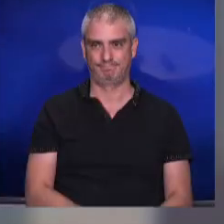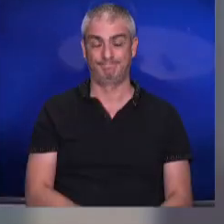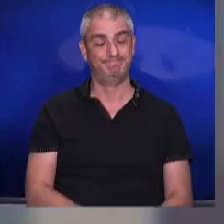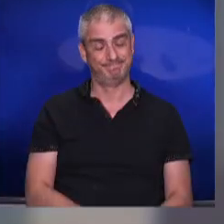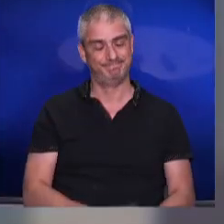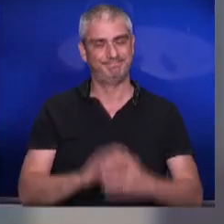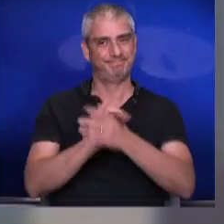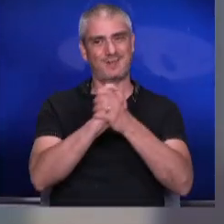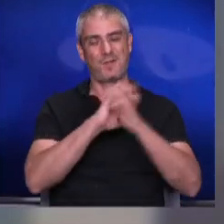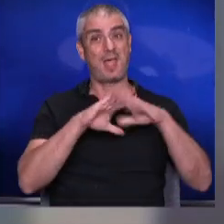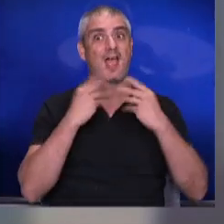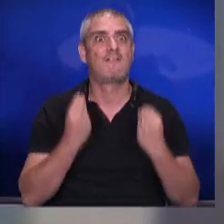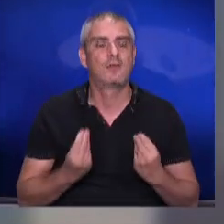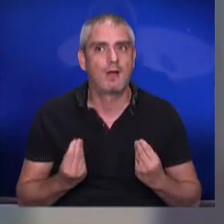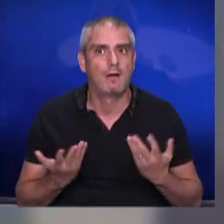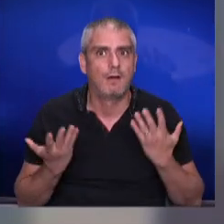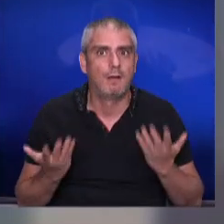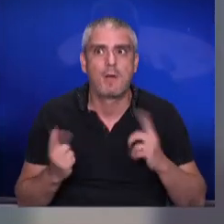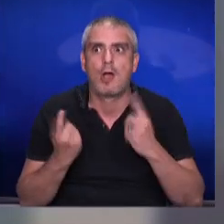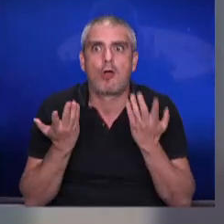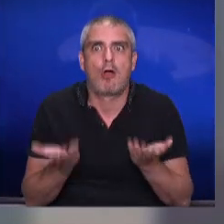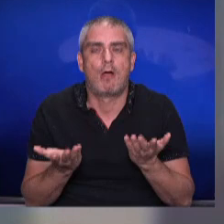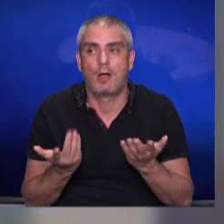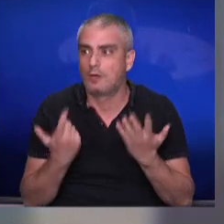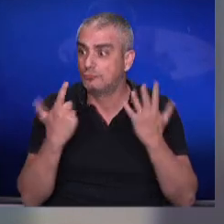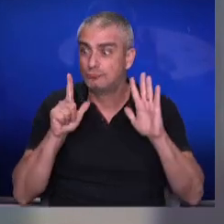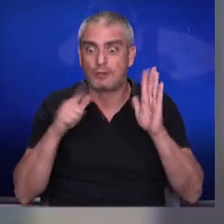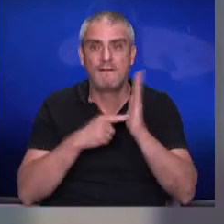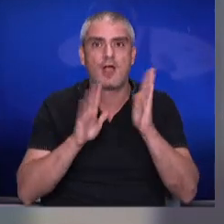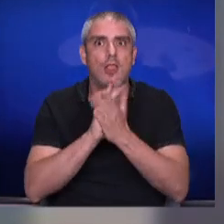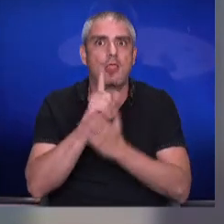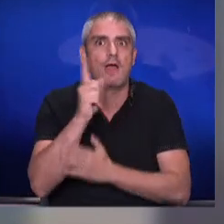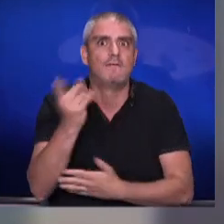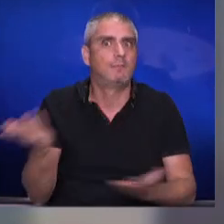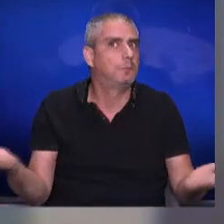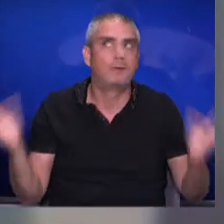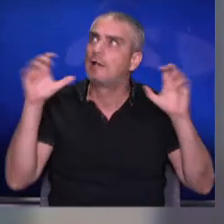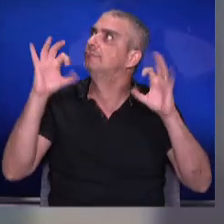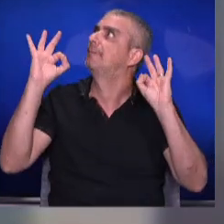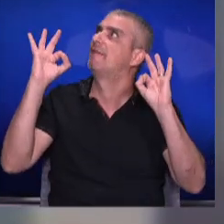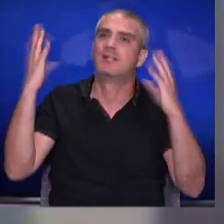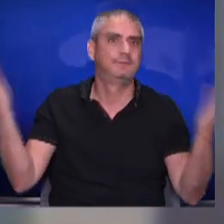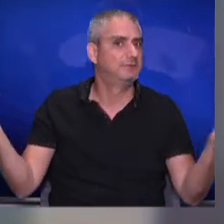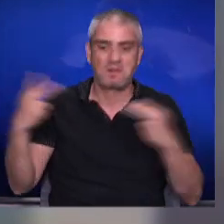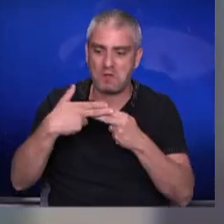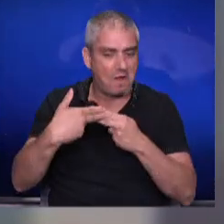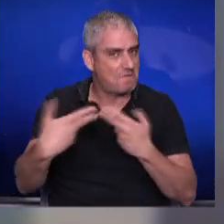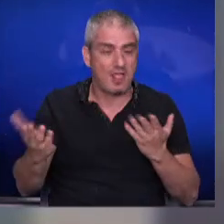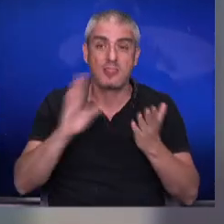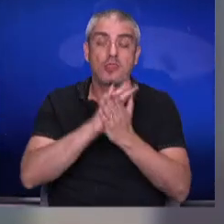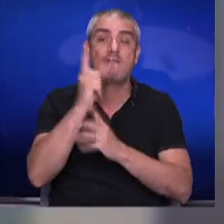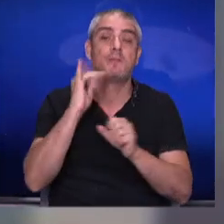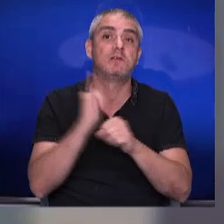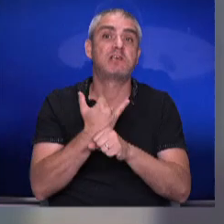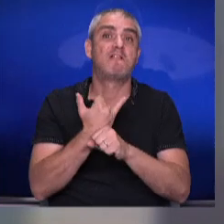שלום לכם וערב טוב, מה קורה פה? 7 בנובמבר ואין גשם, אין גשם גם באופק, נובמבר יבש